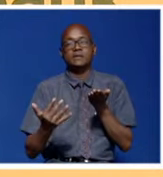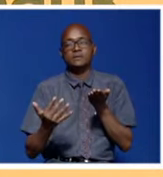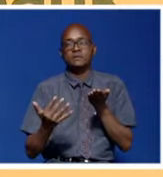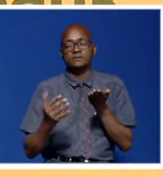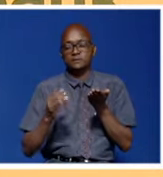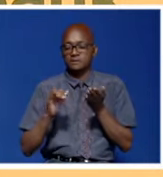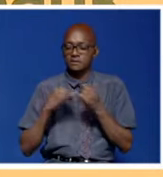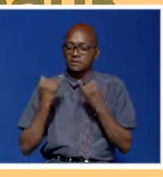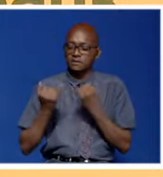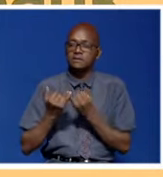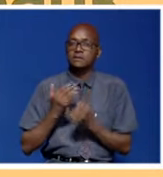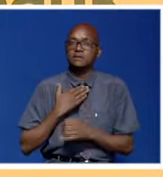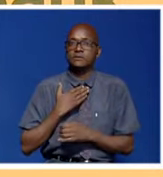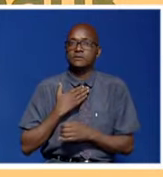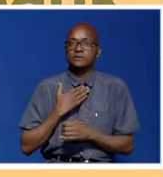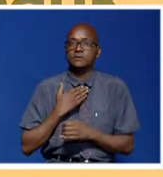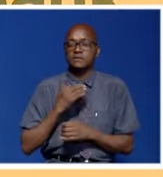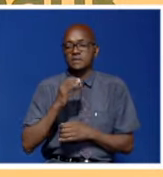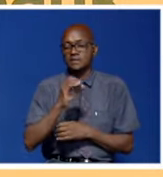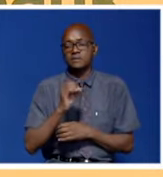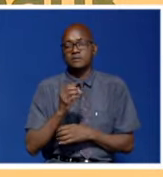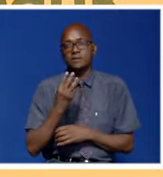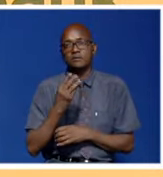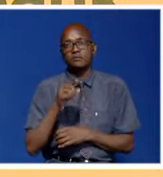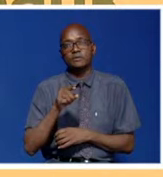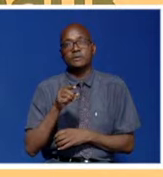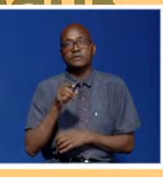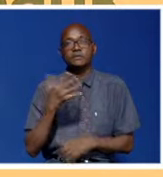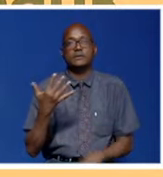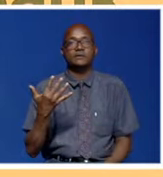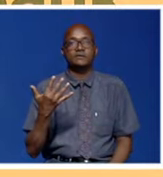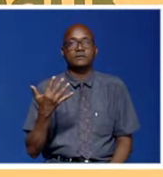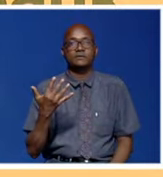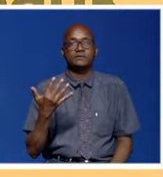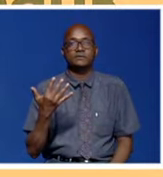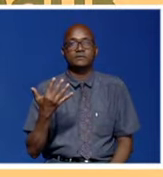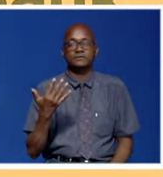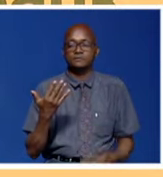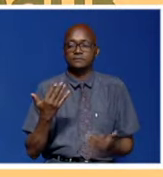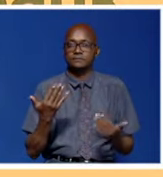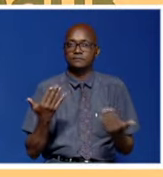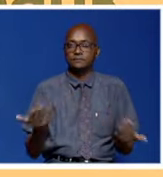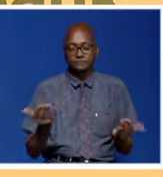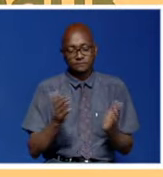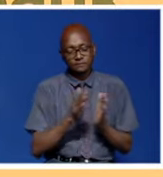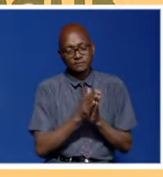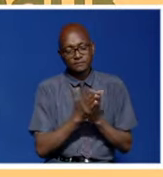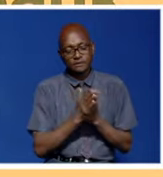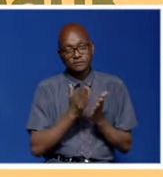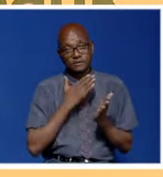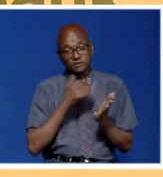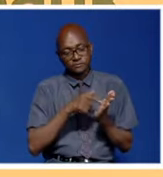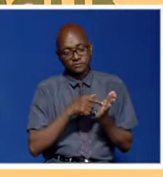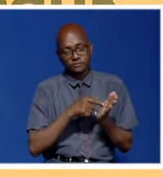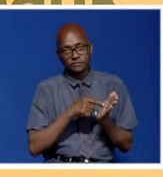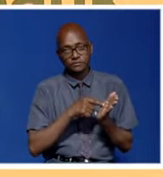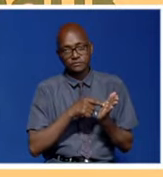sisi yetu asilimia 3.5. Maana yake katika kile kitabu chetu cha mikopo